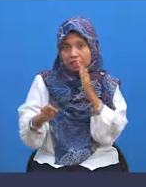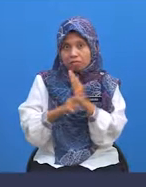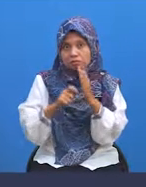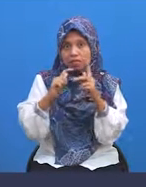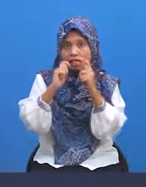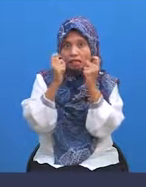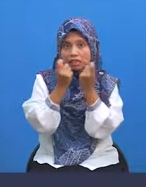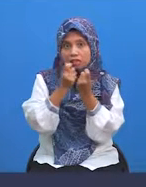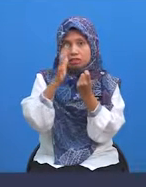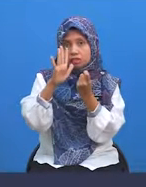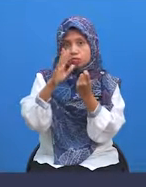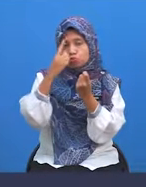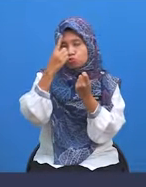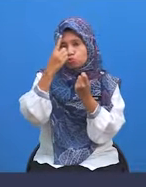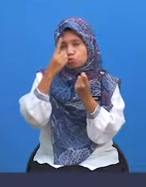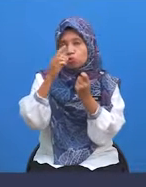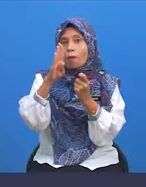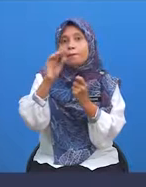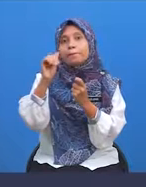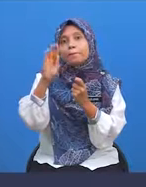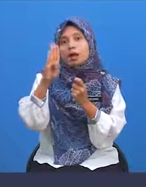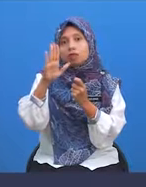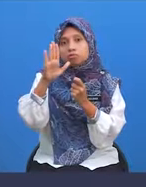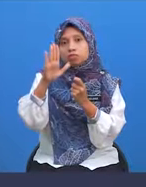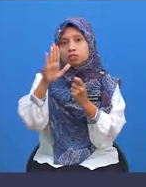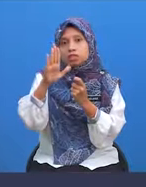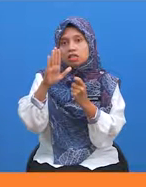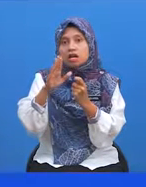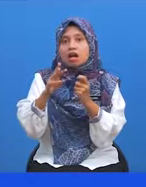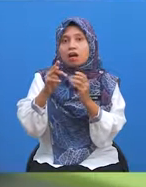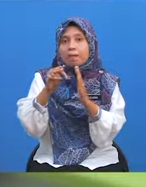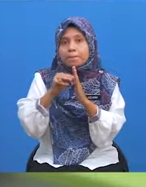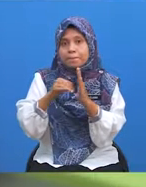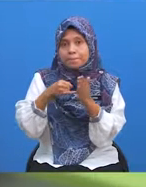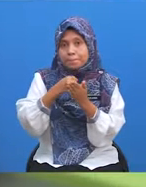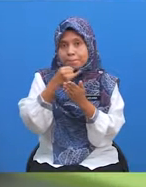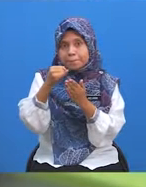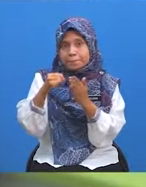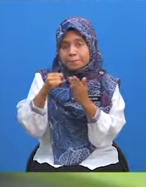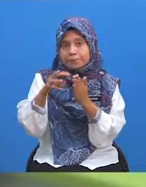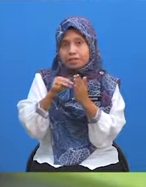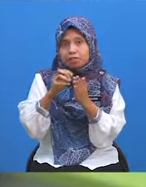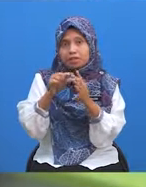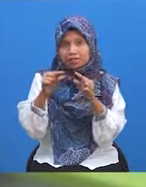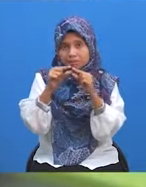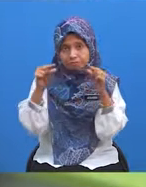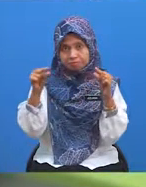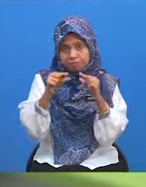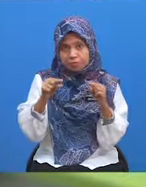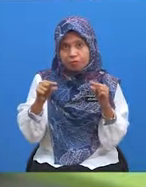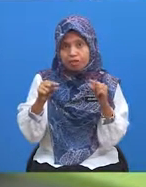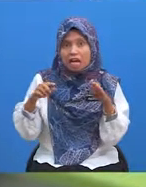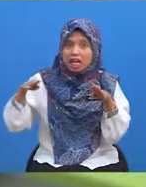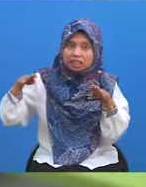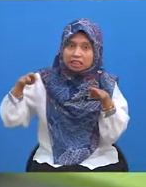5 iaitu fungsi trigonometri. Hari ini, kita akan